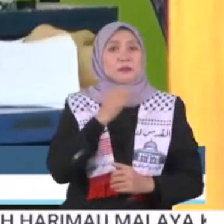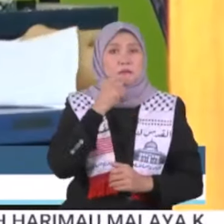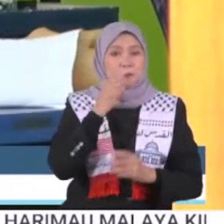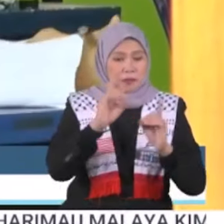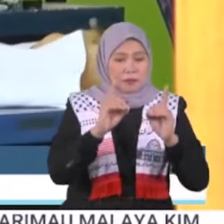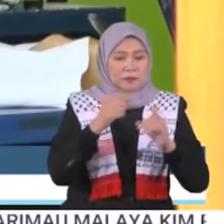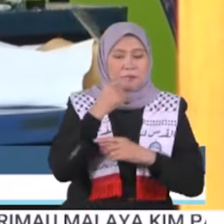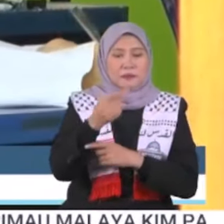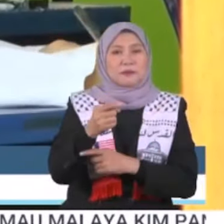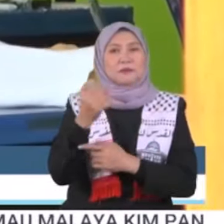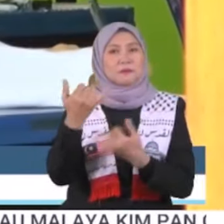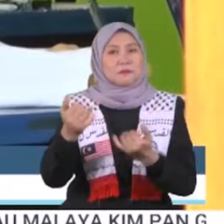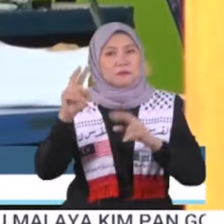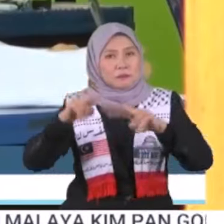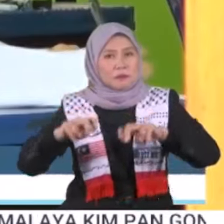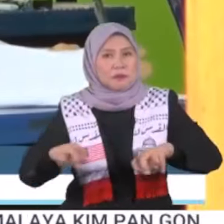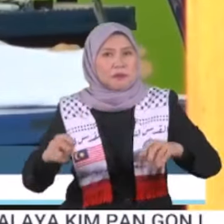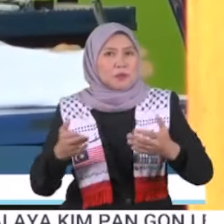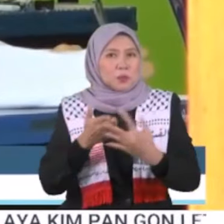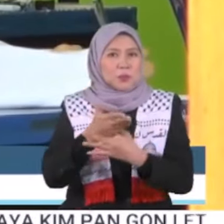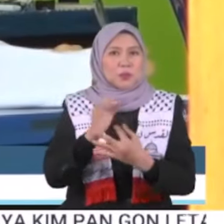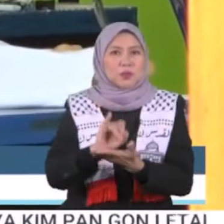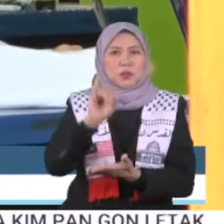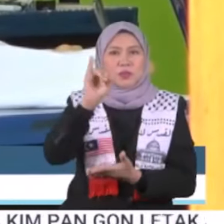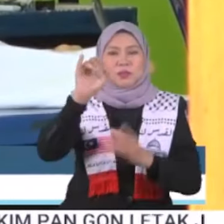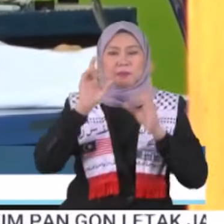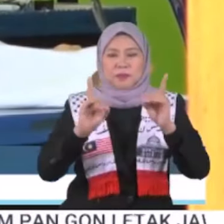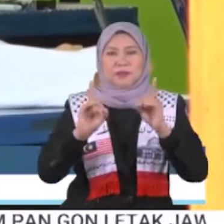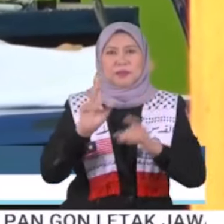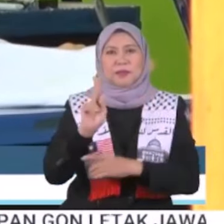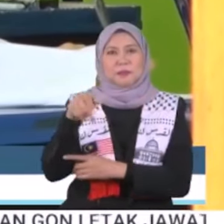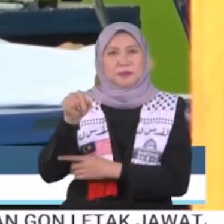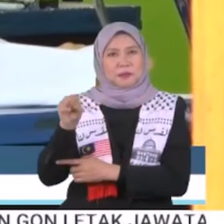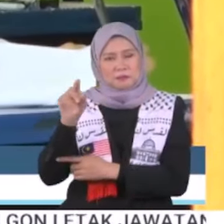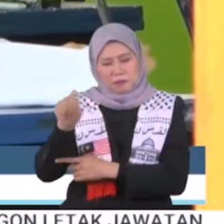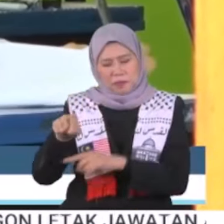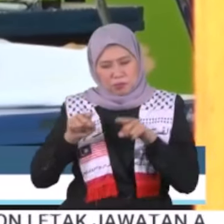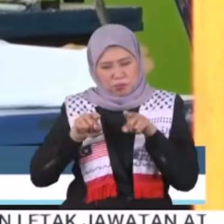di institusi pendidikan KPM agar selari dasar sedia ada.